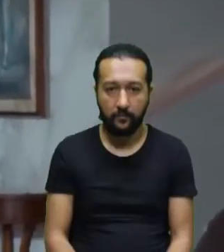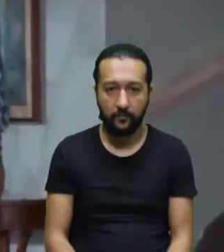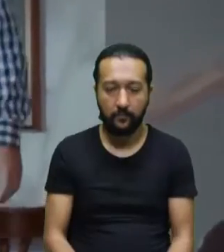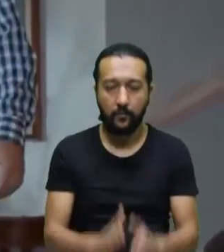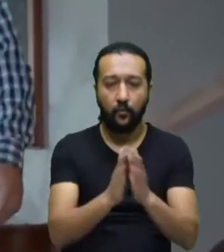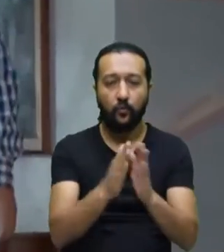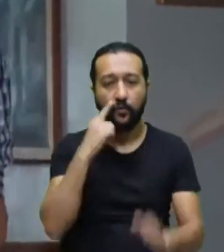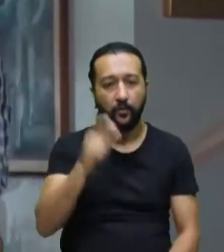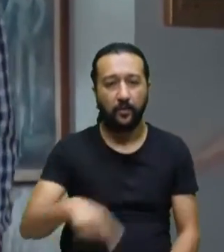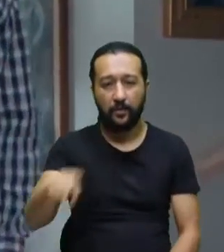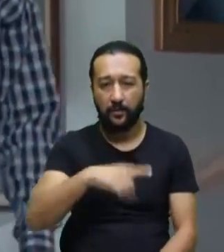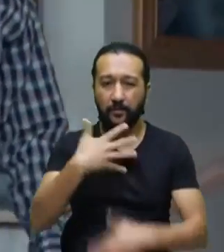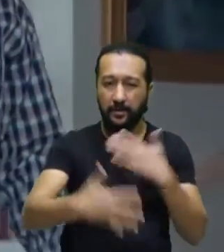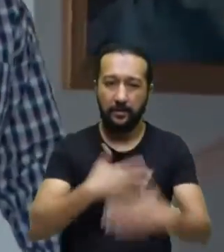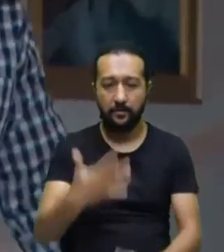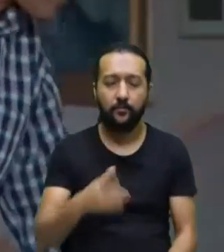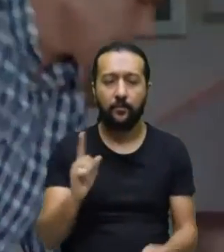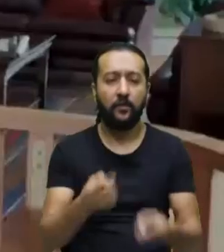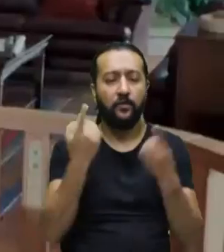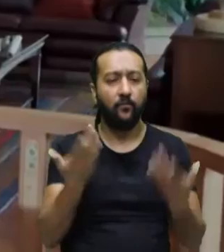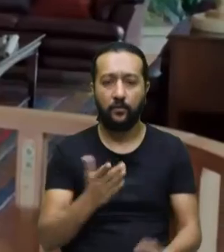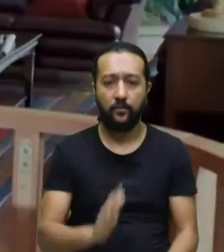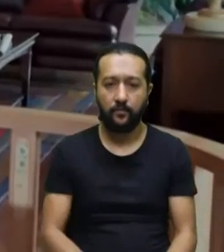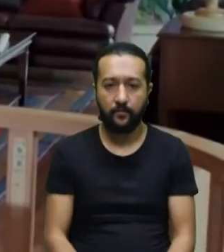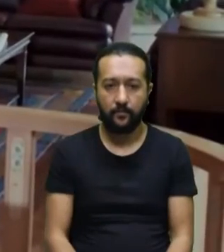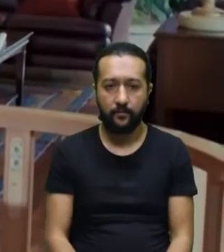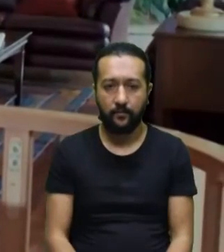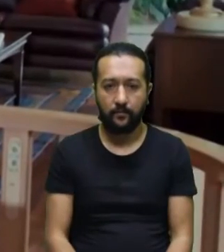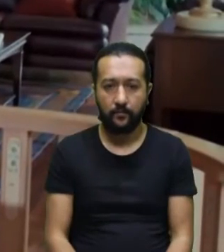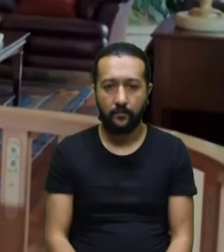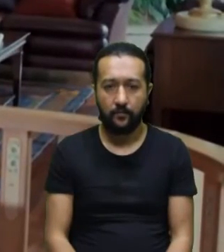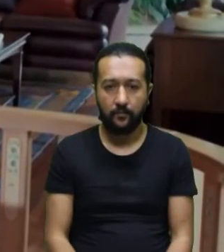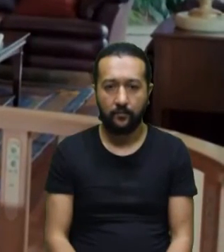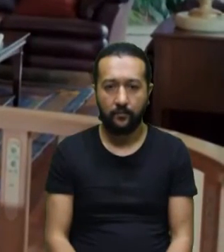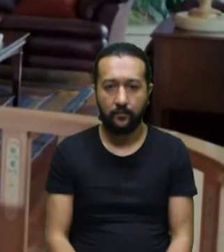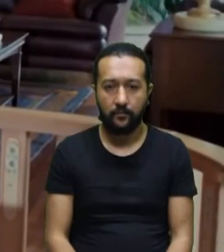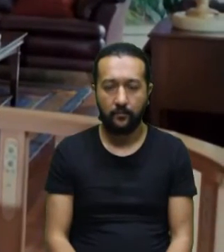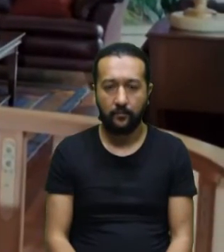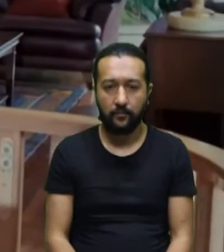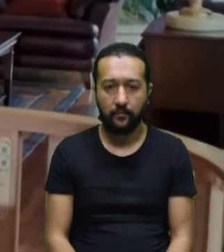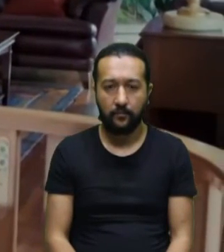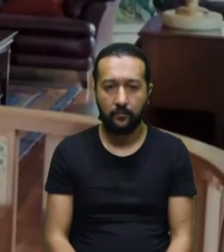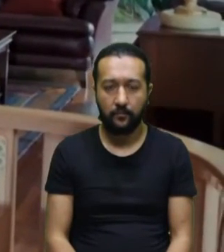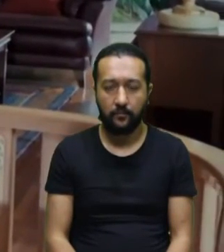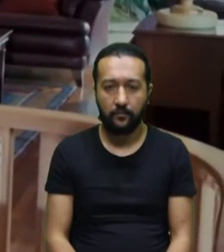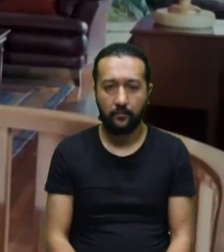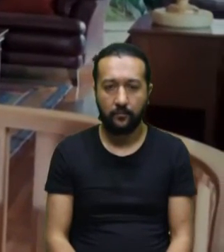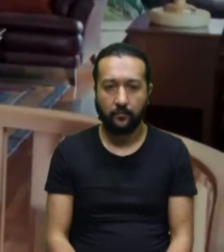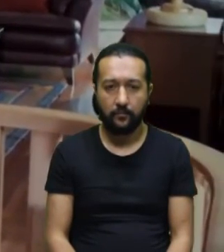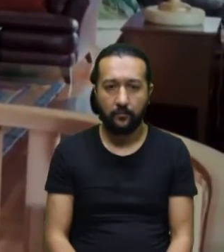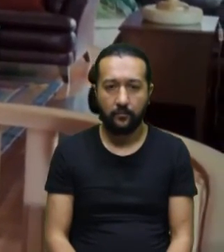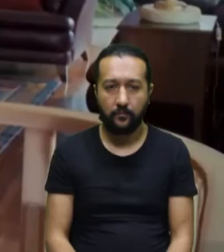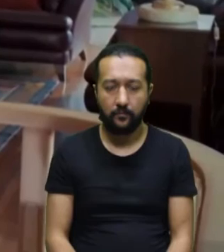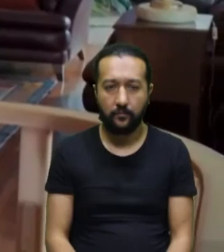elini uzattı. Kusura bakma, etraf biraz dağınık. Estağfurullah. Yatık duran klenti kaldırıp pikenin yanına oturdu. Yusuf çaprazındaki